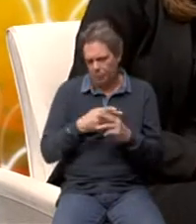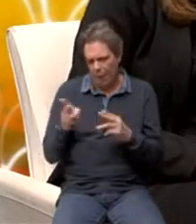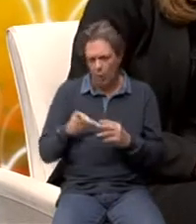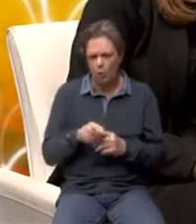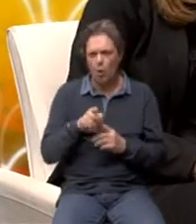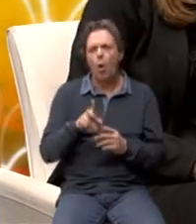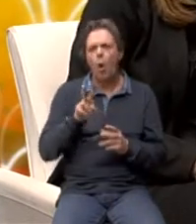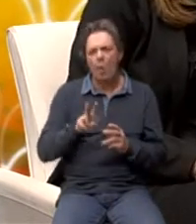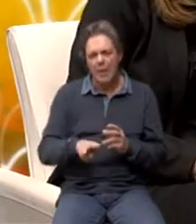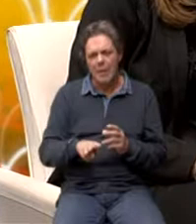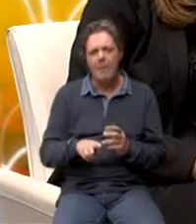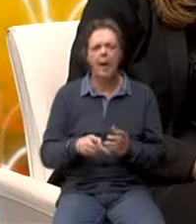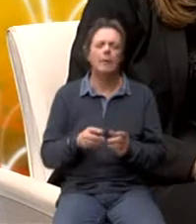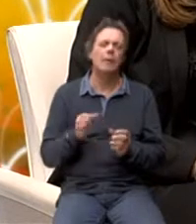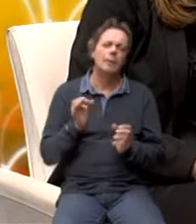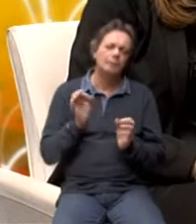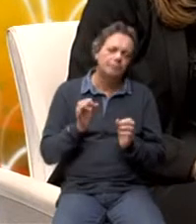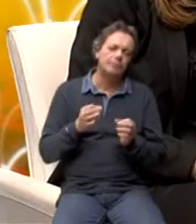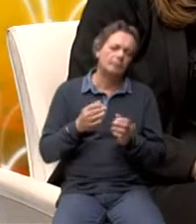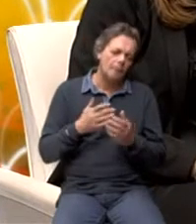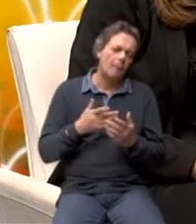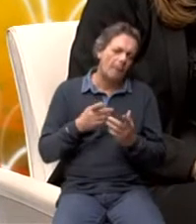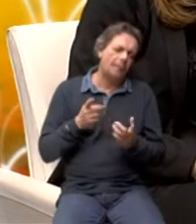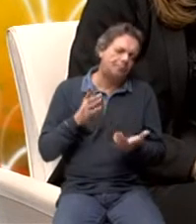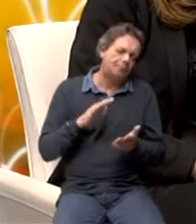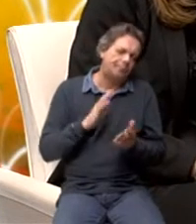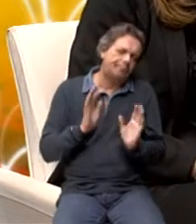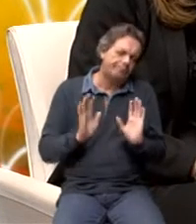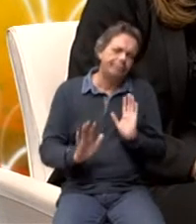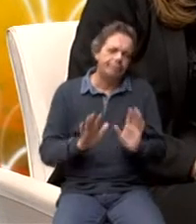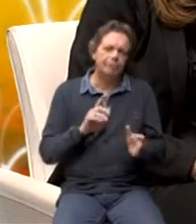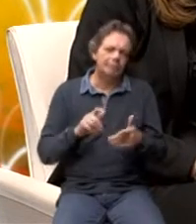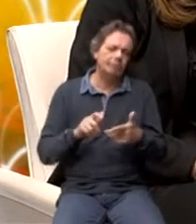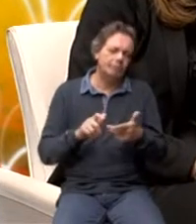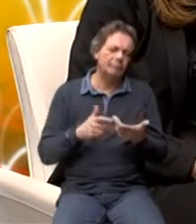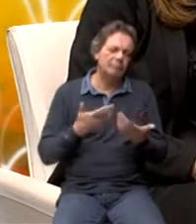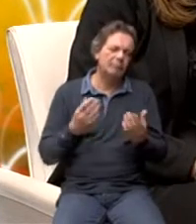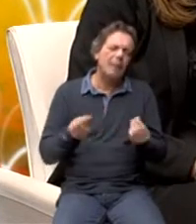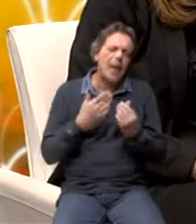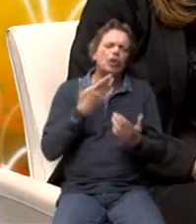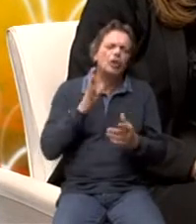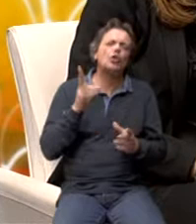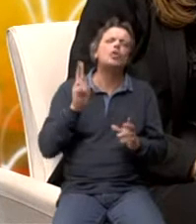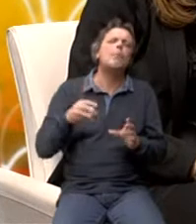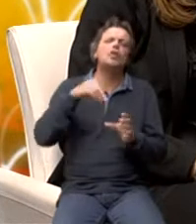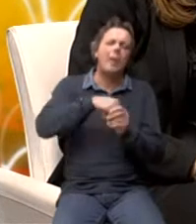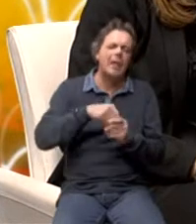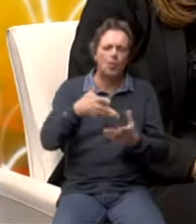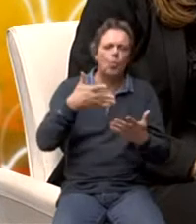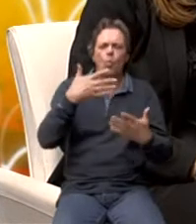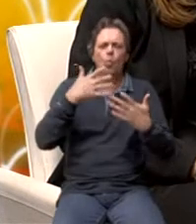ima ipak nekakve određene dopuštene granice štetnih tvari koje se mogu nalaziti unutra. I ta ekološka proizvodnja u svakom